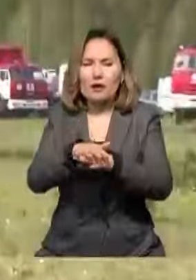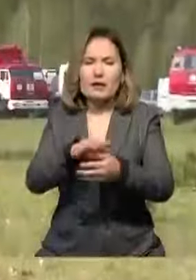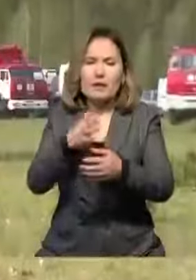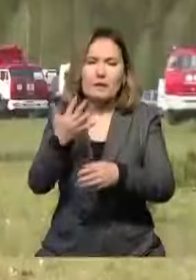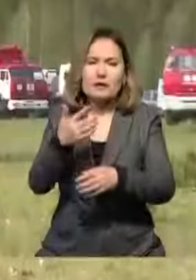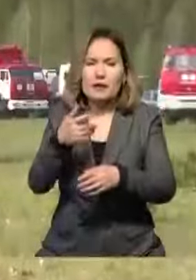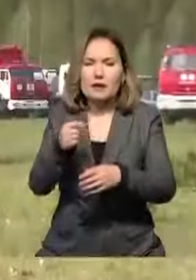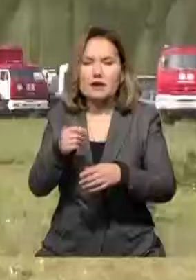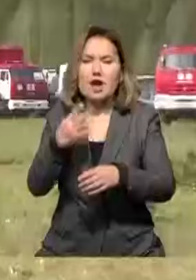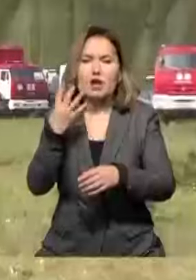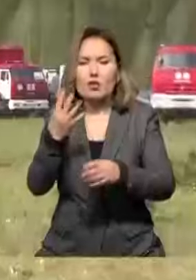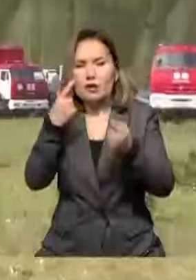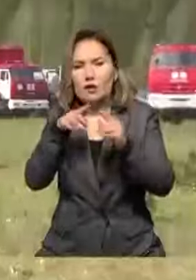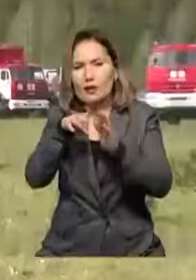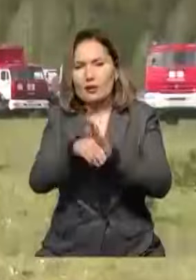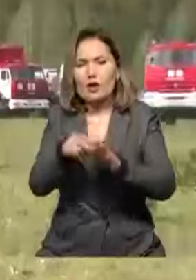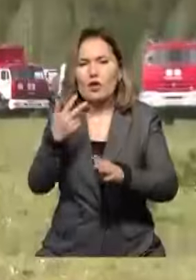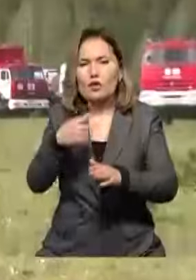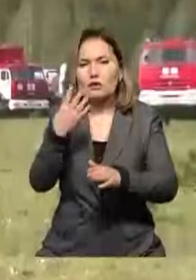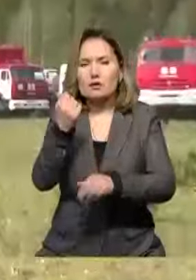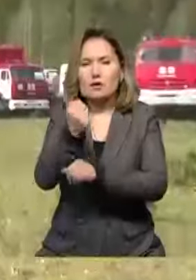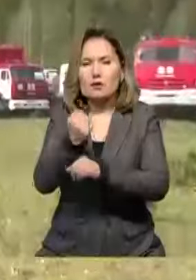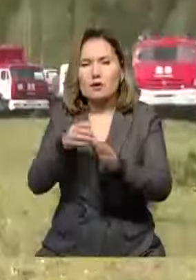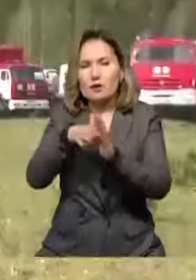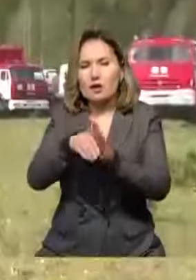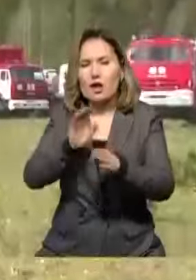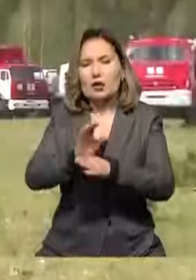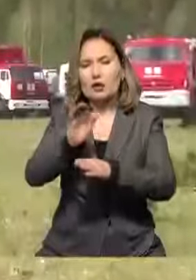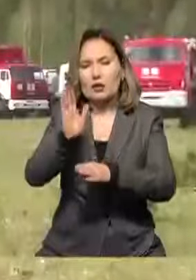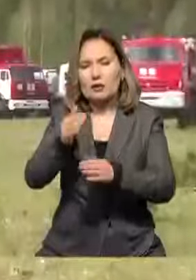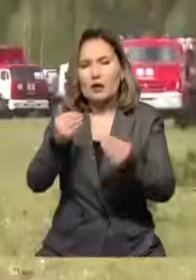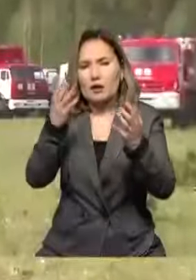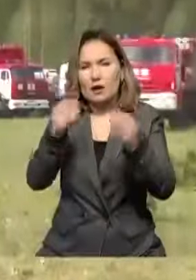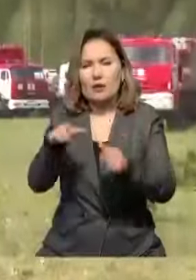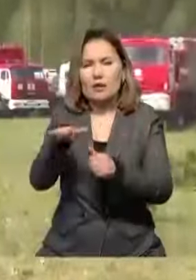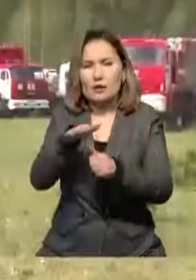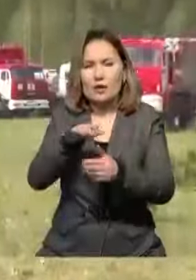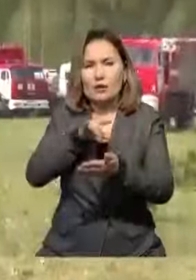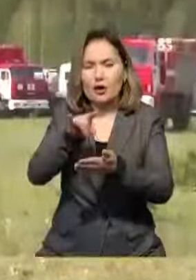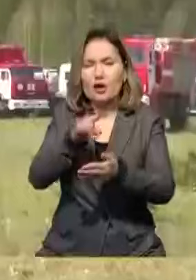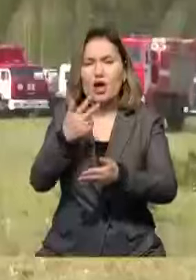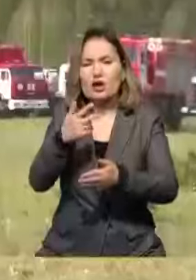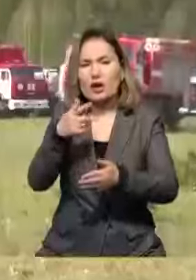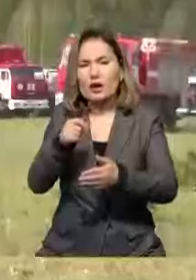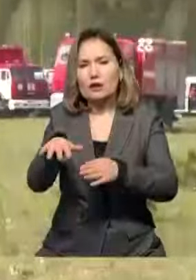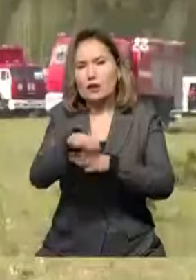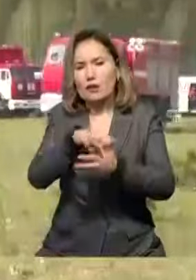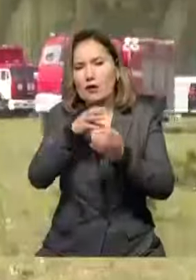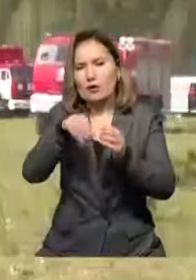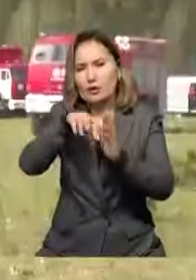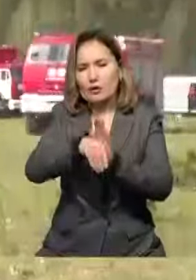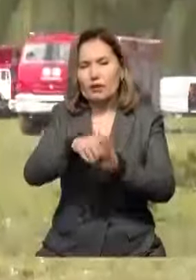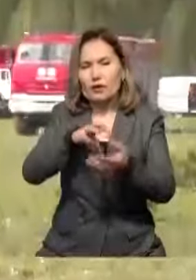уже 4 техника 34 адам жұмылдырамыз. Бізде қазіргі уақытта тікұшақтар 3 гектардан бастап 1 тікұшақ жұмылдырылады,